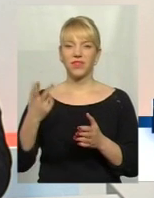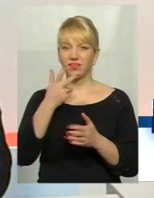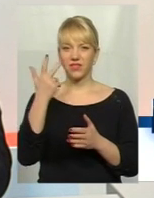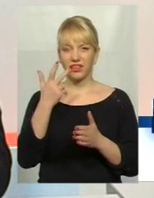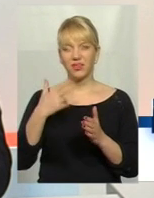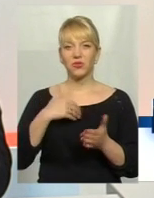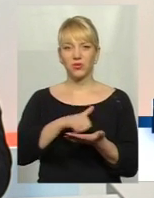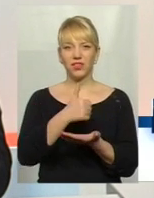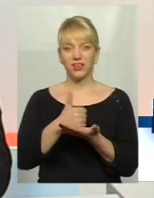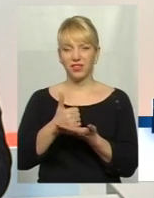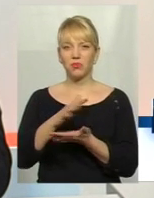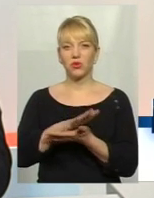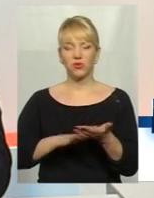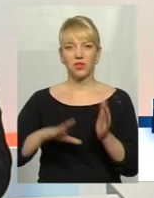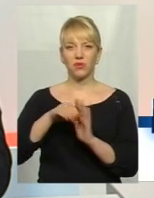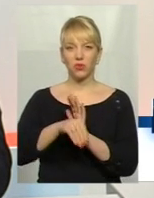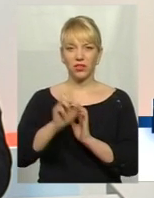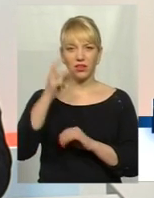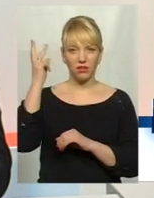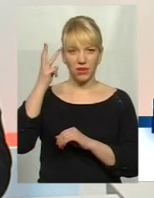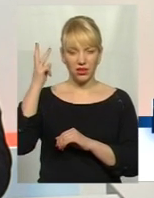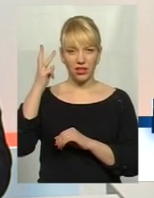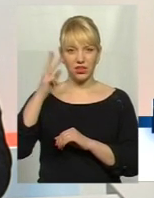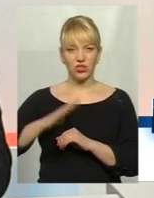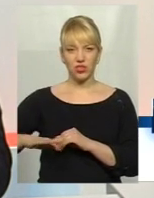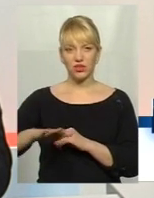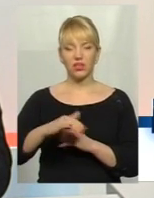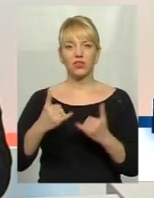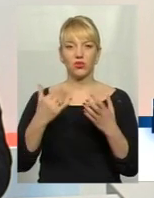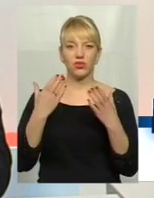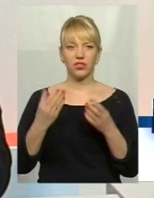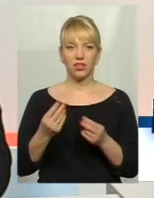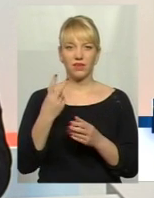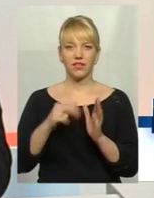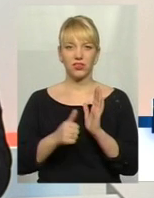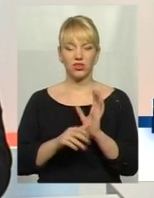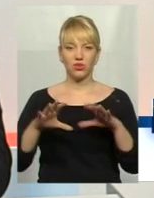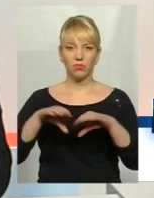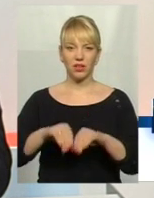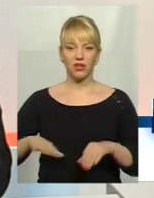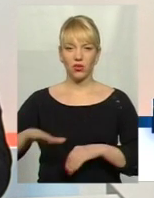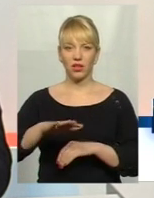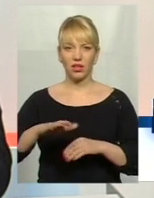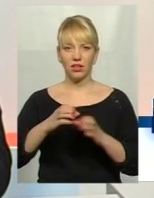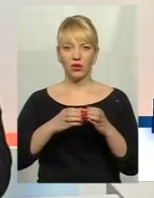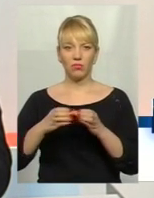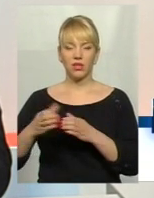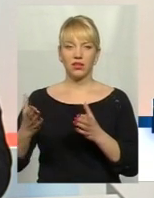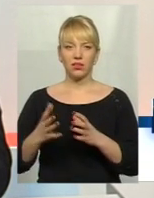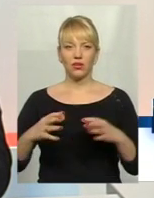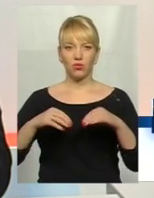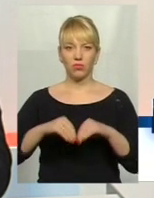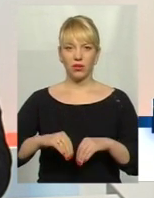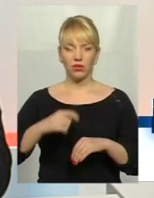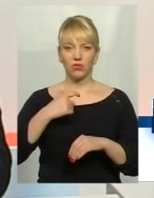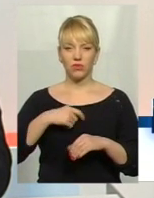ми продовжуємо входити. На Хмельниччині на сьогоднішній день 26 об'єднаних територіальних громад, які об'єднують